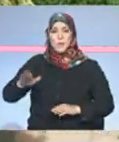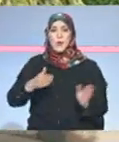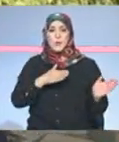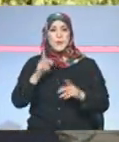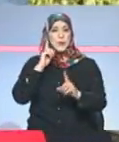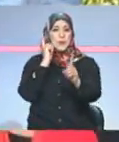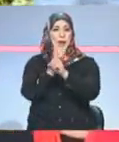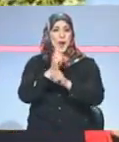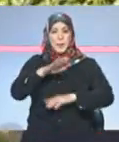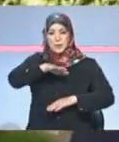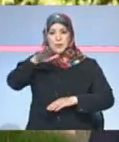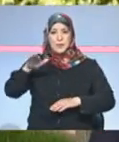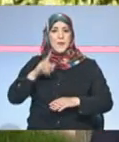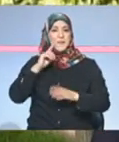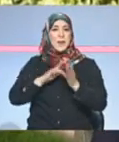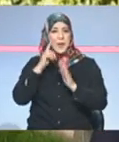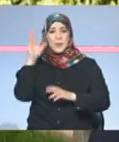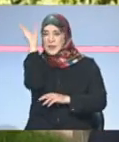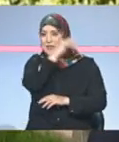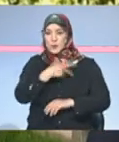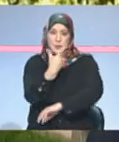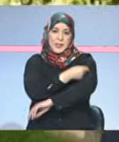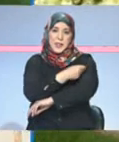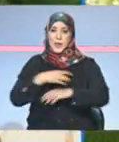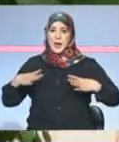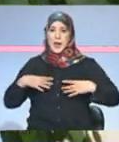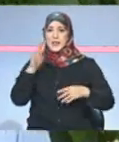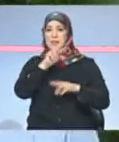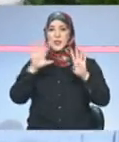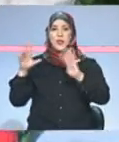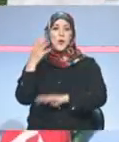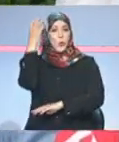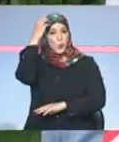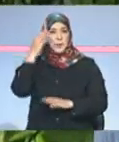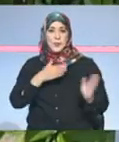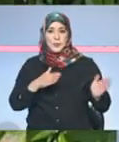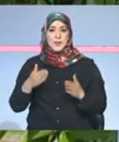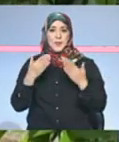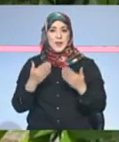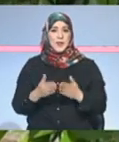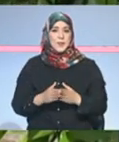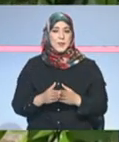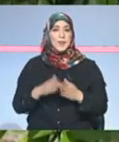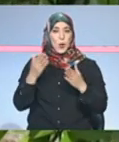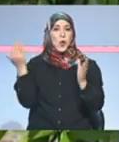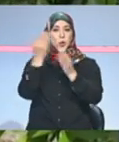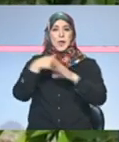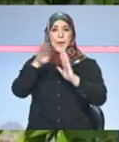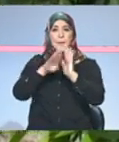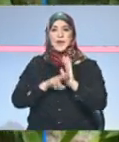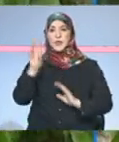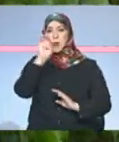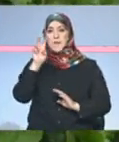ونقابل العزيز عليا. على هذيك ما تنساوش باش تلقحوا نهار لحد 29 اوت. اليوم حال موجود بين يدينا، ملا ادخل على منظومه